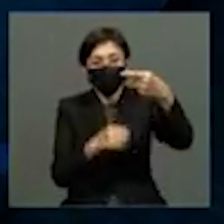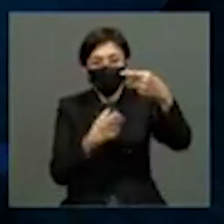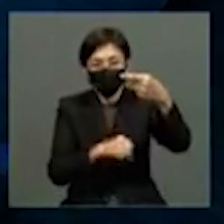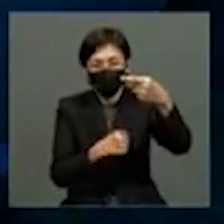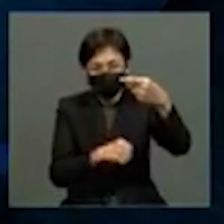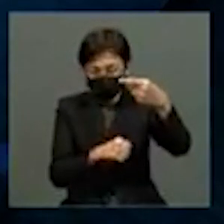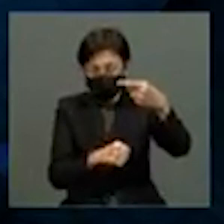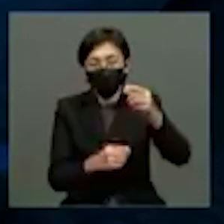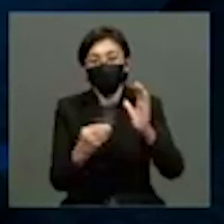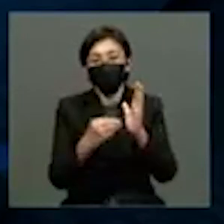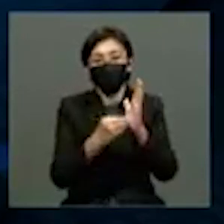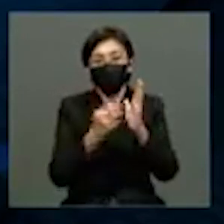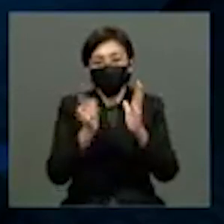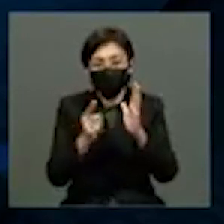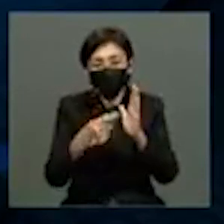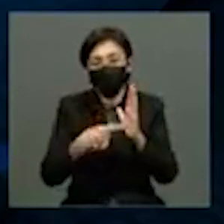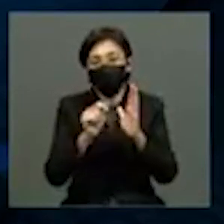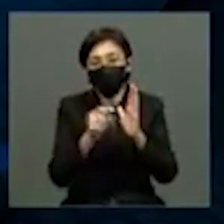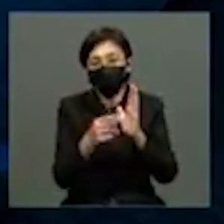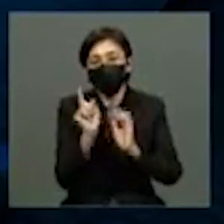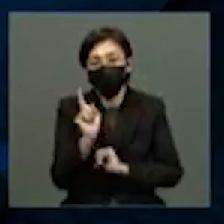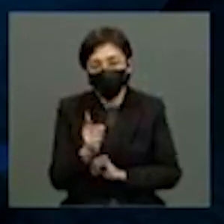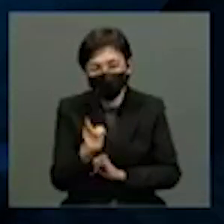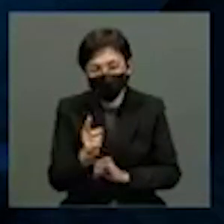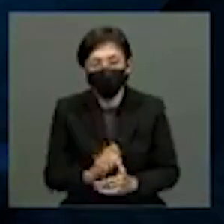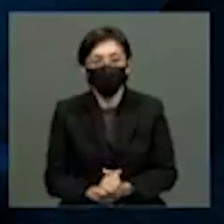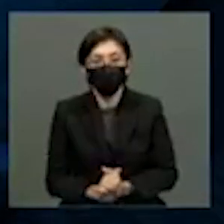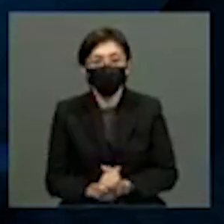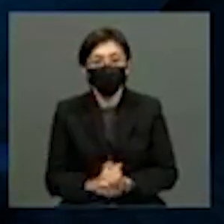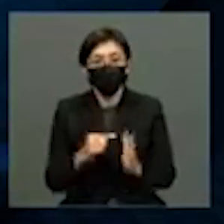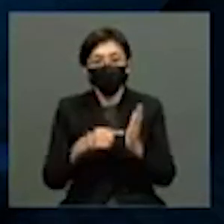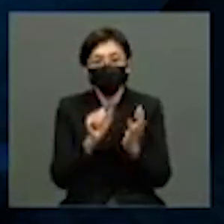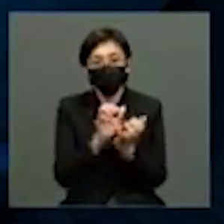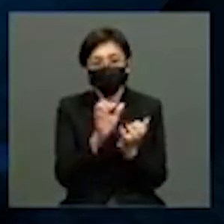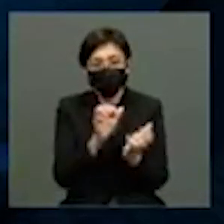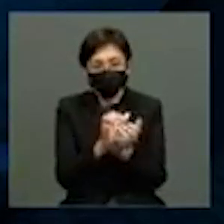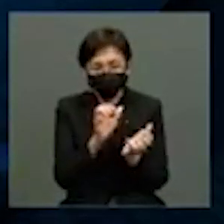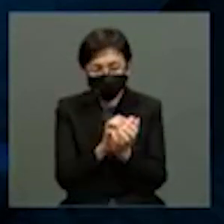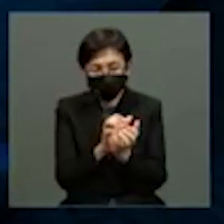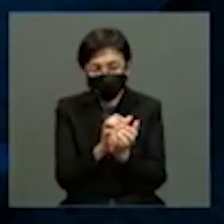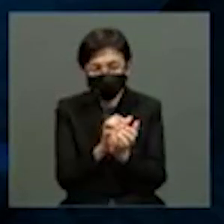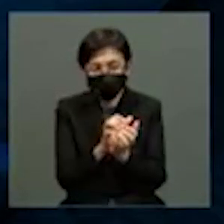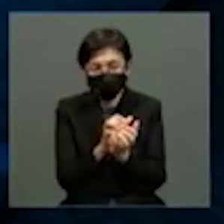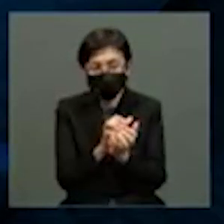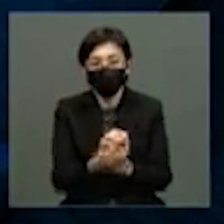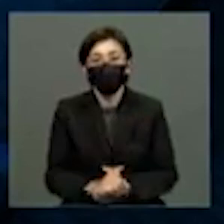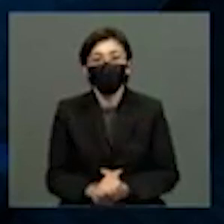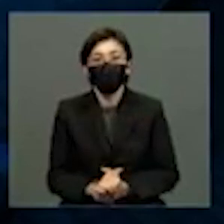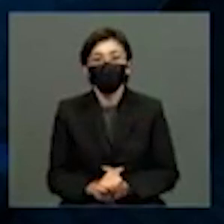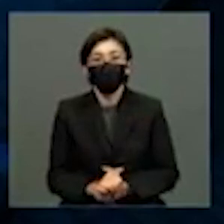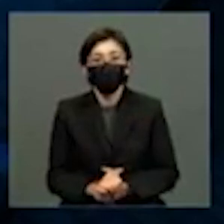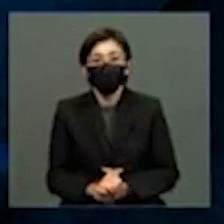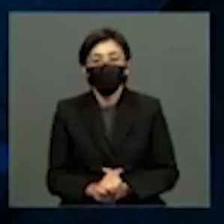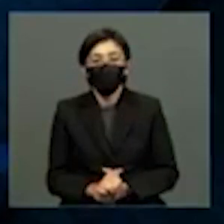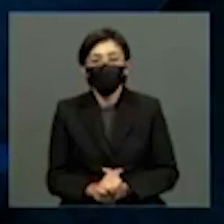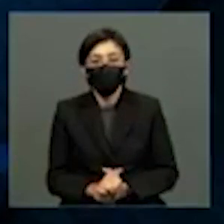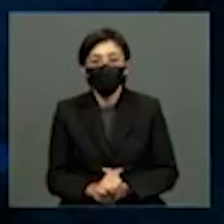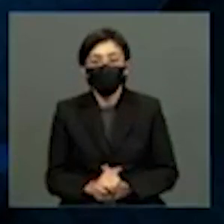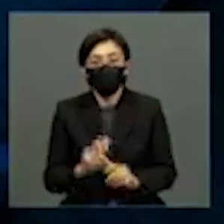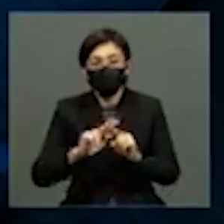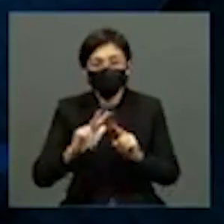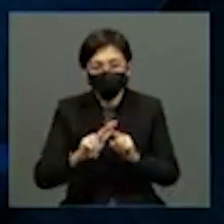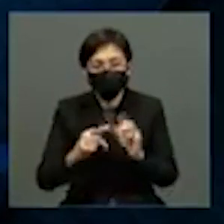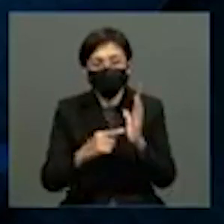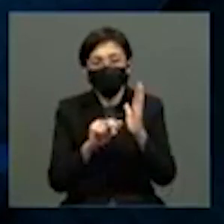หานครคงเดิมปทุมธานีคงเดิมสมุทรปราการนะครับก็ปรับระดับขึ้นมานะครับมาเป็นอันดับ3นนทบุ